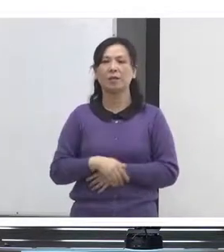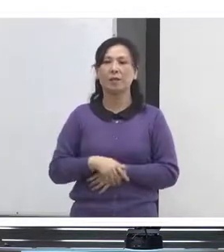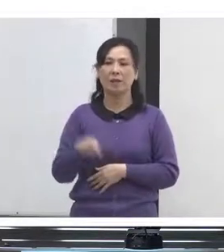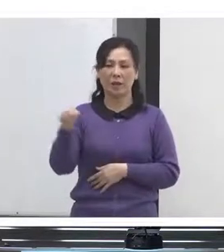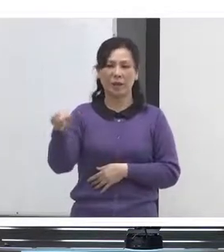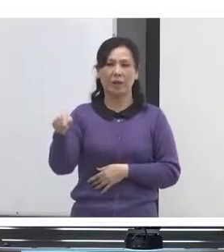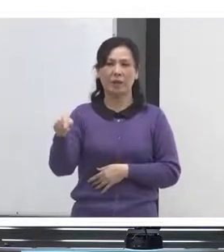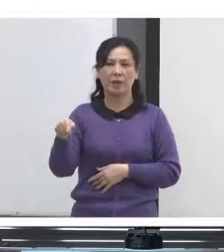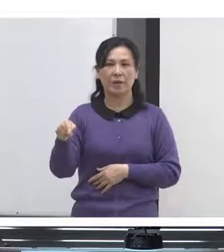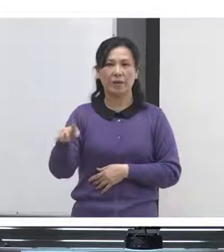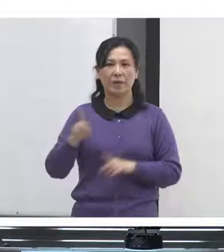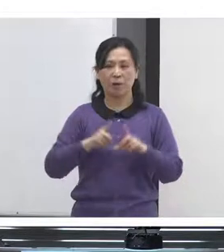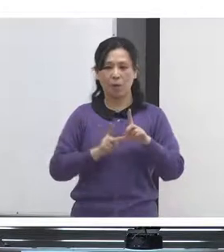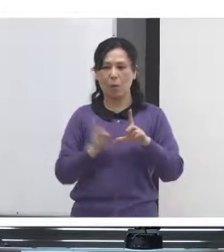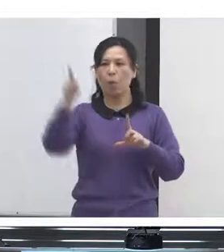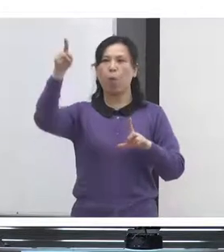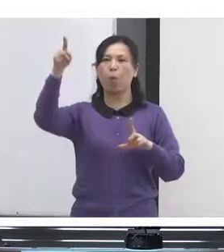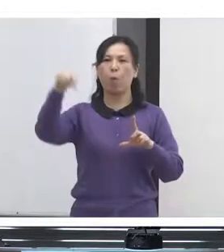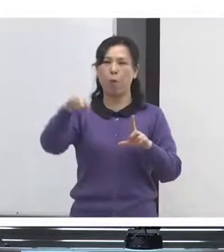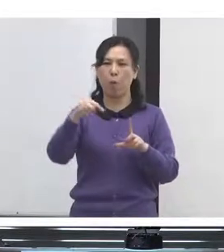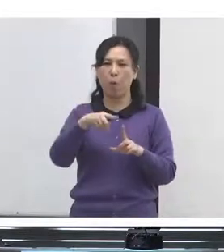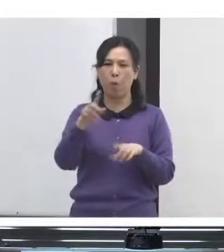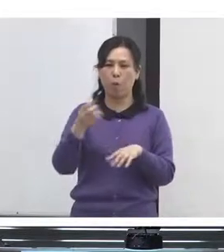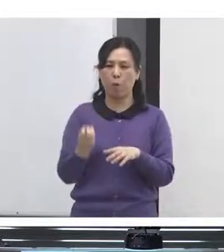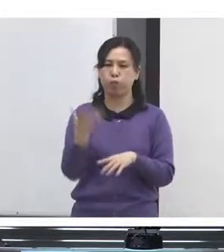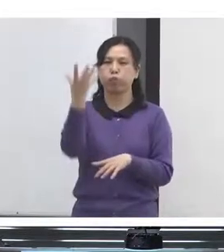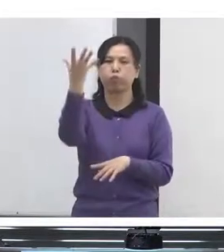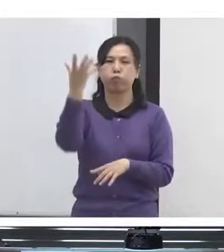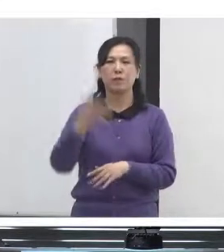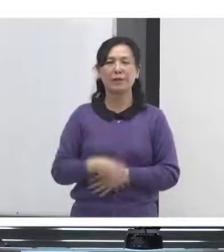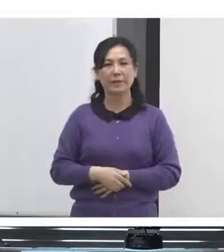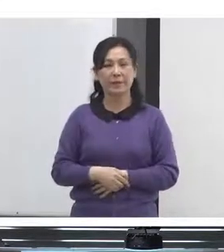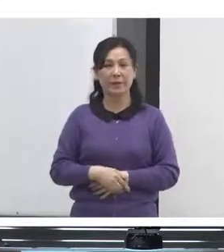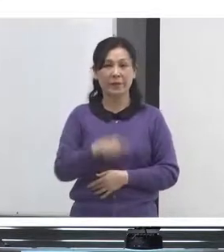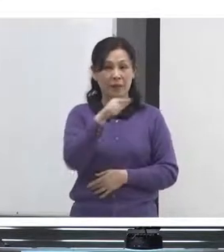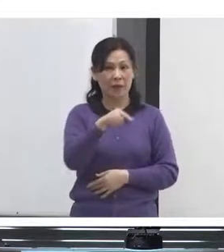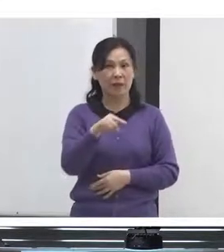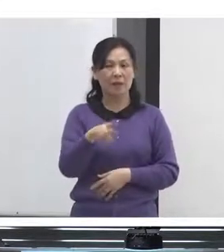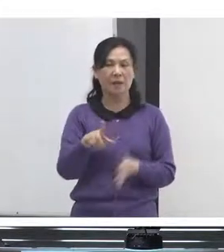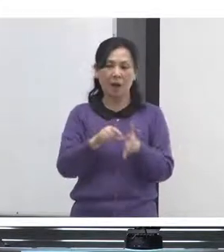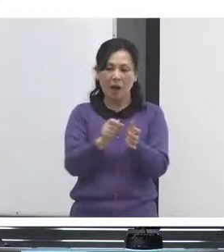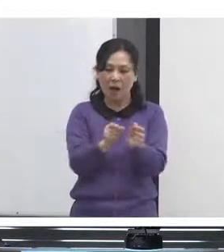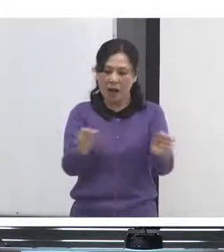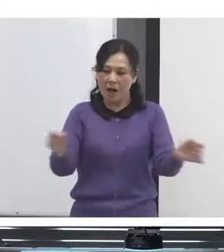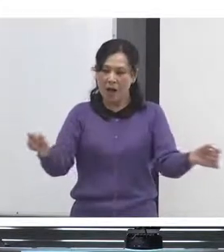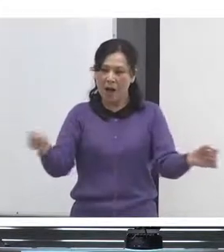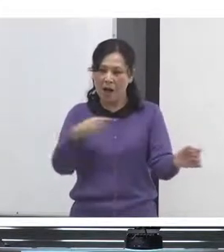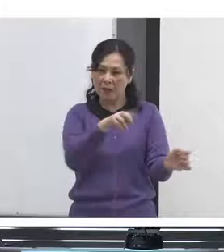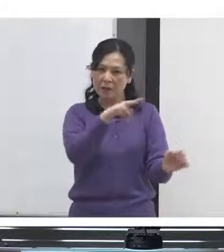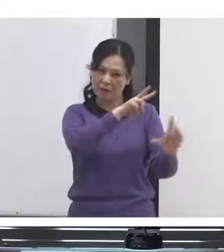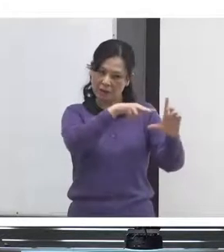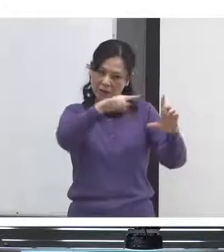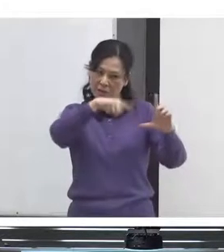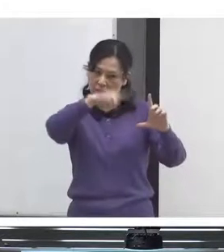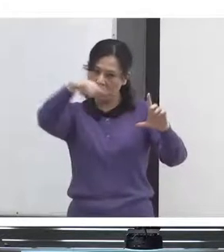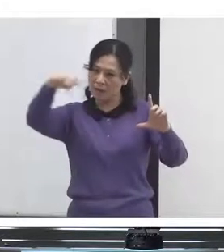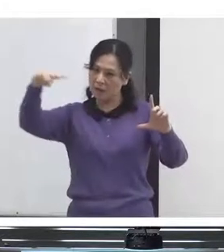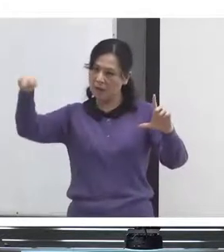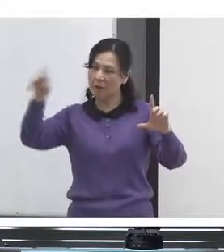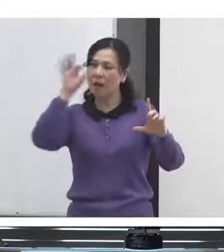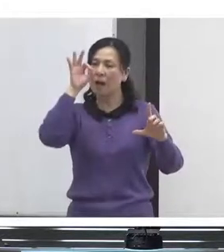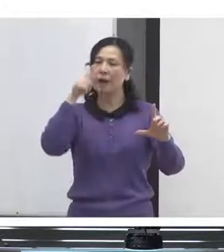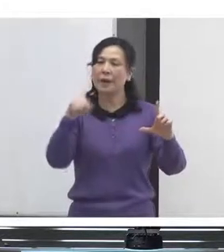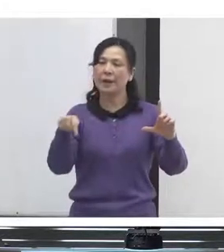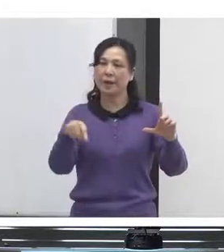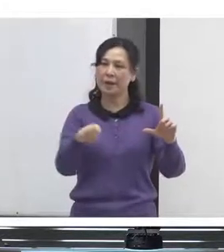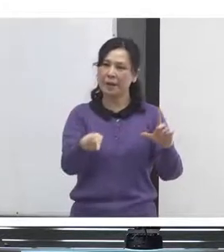非常大的一个搜寻量。但是其实您要是看就是长期的一个分析的 trend 来看的话，其实 QGIS 是慢慢